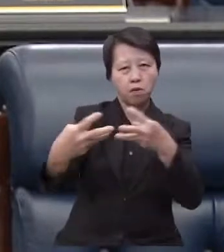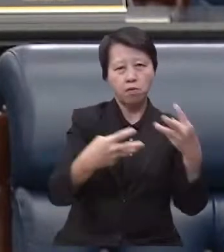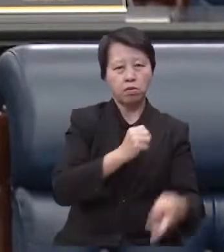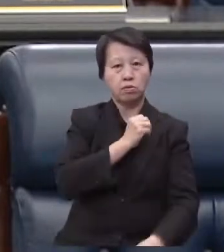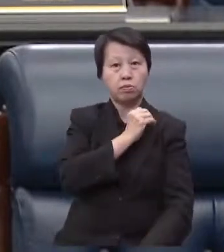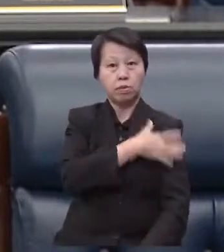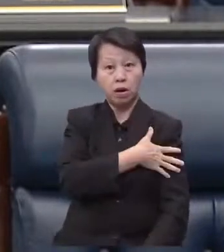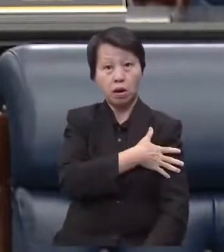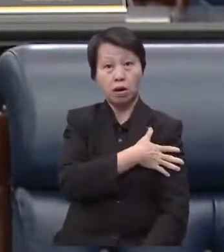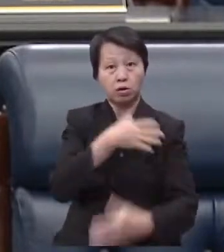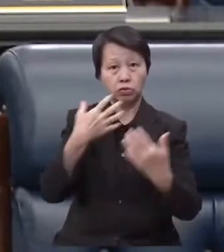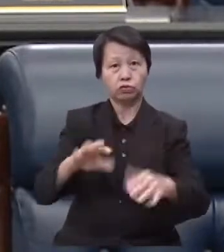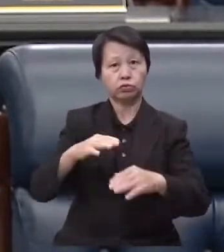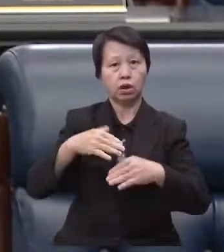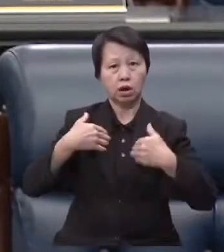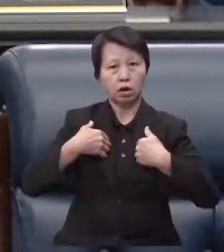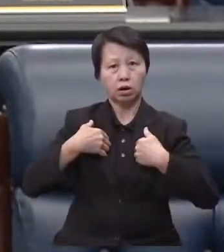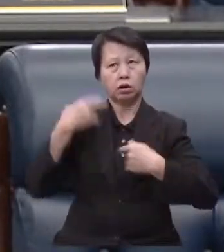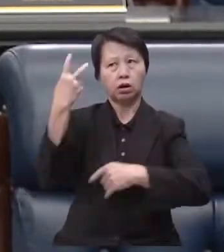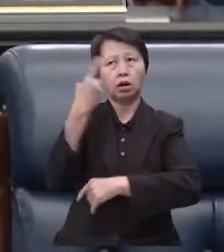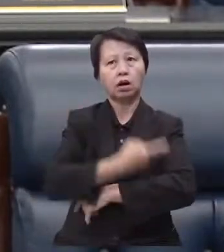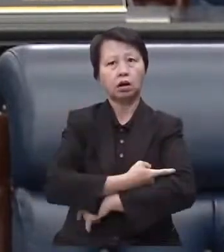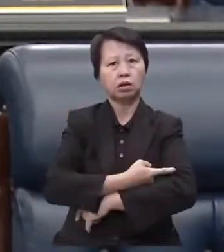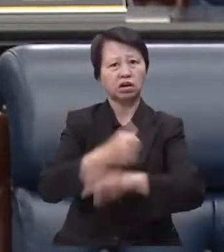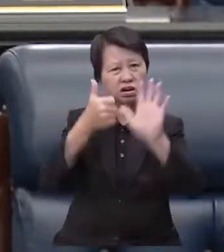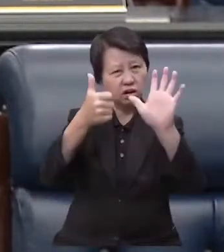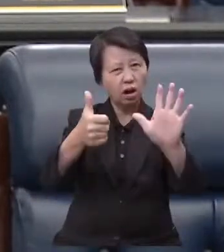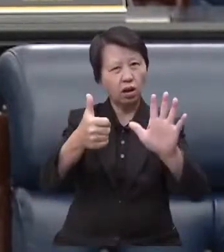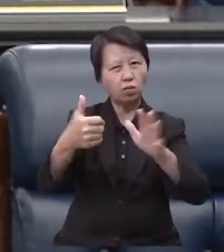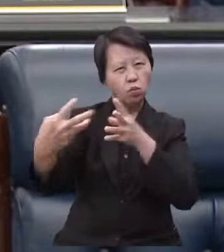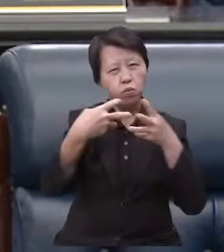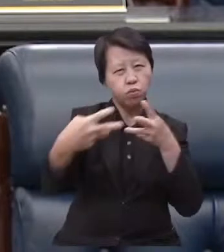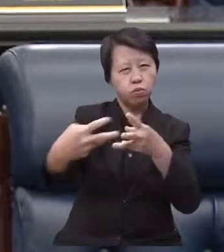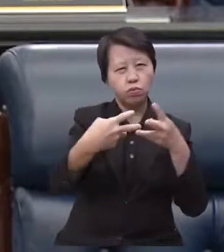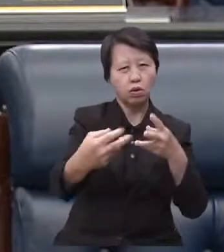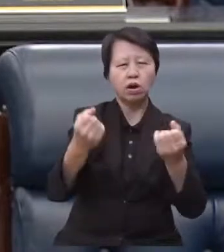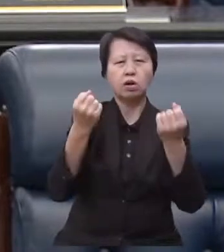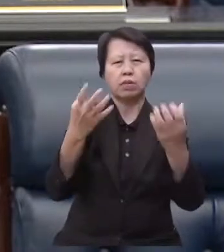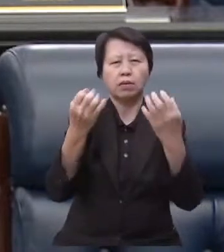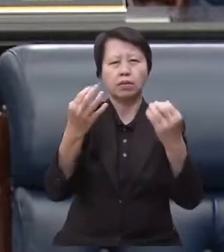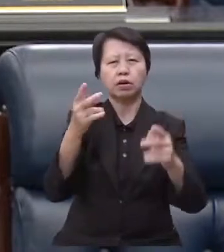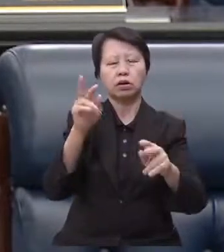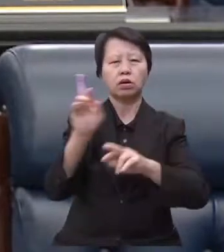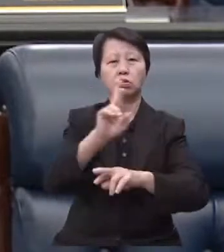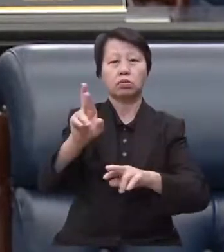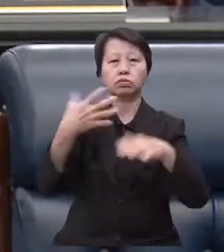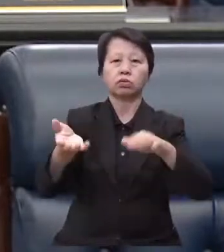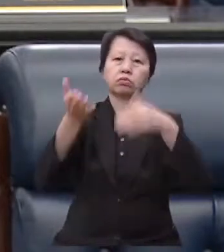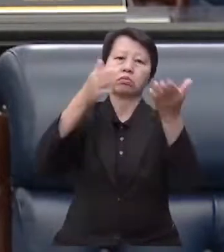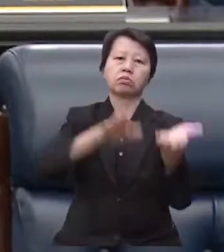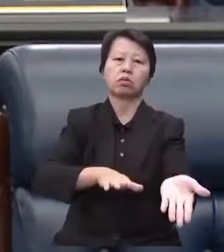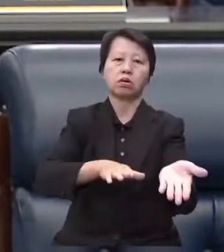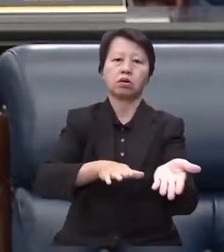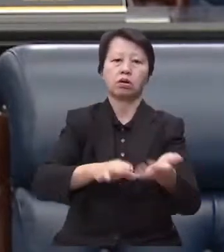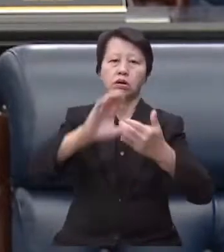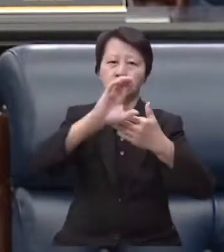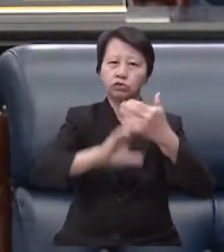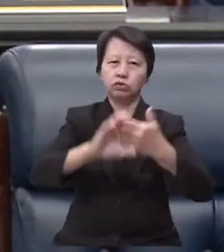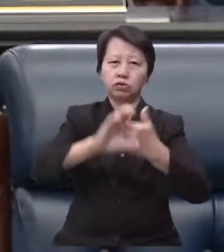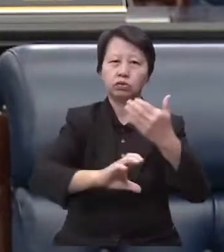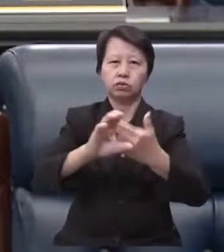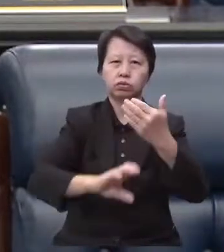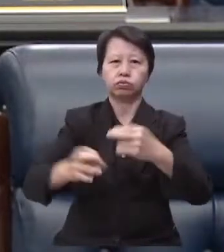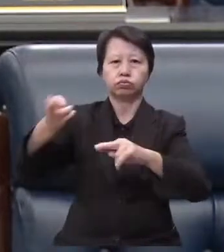Palestin yang kini telah melangkau ke hari ke-6. Ribuan nyawa telah melayang dengan bilangan kecederaan